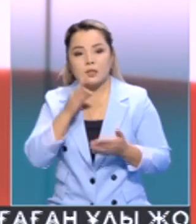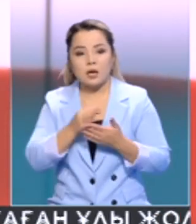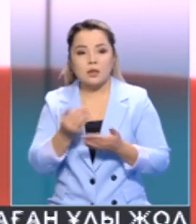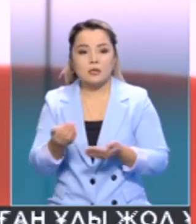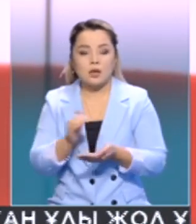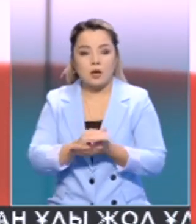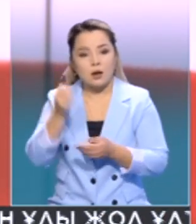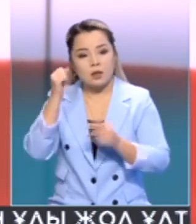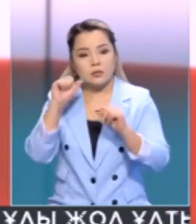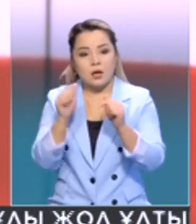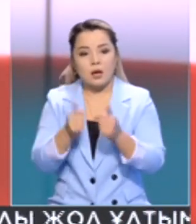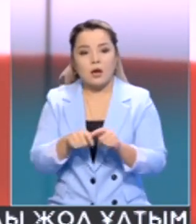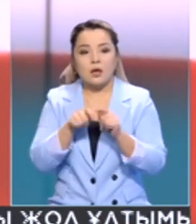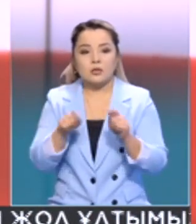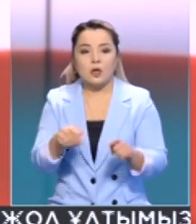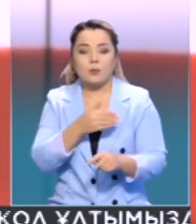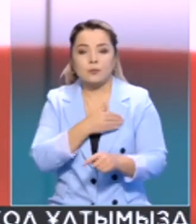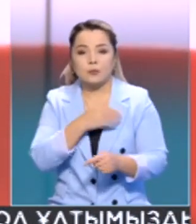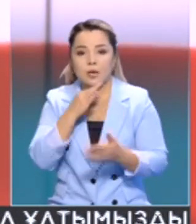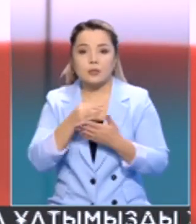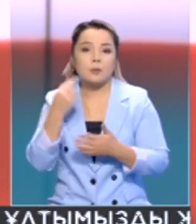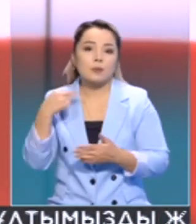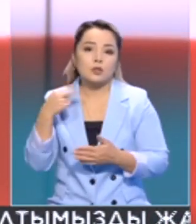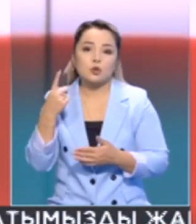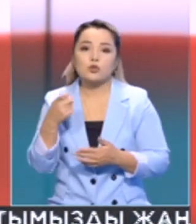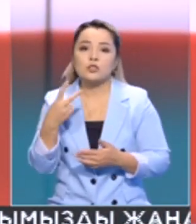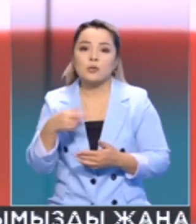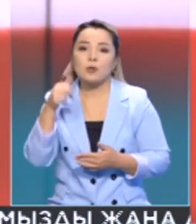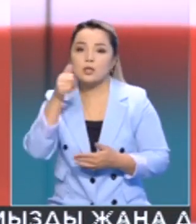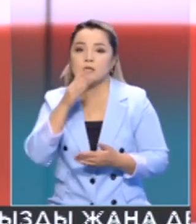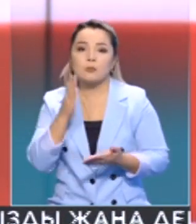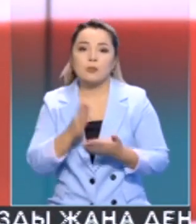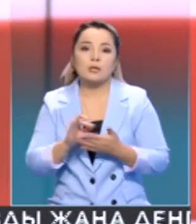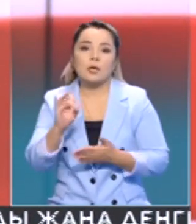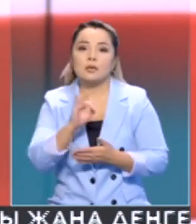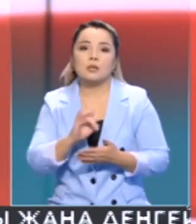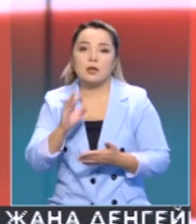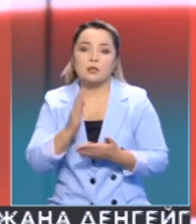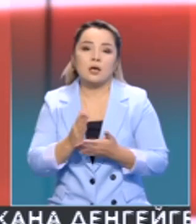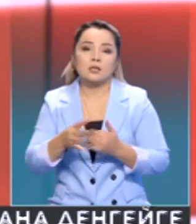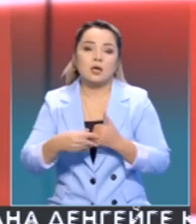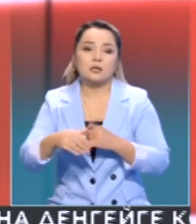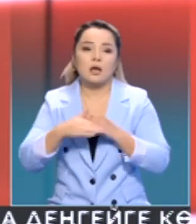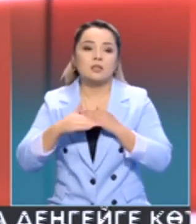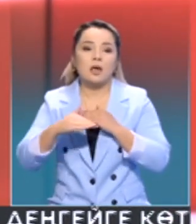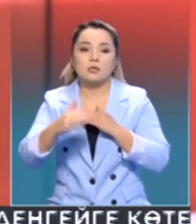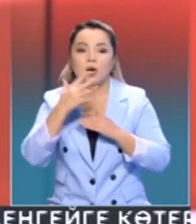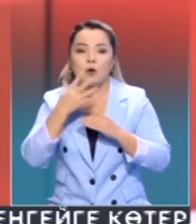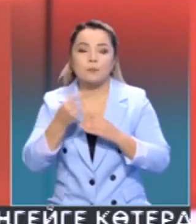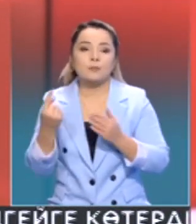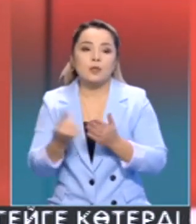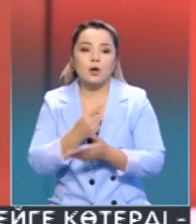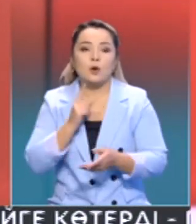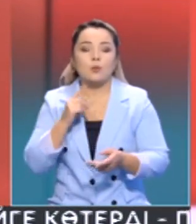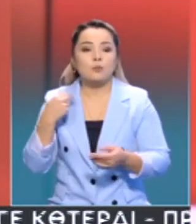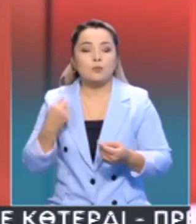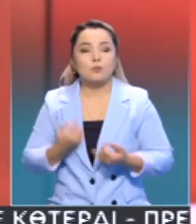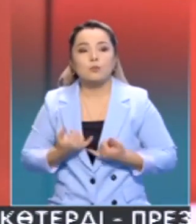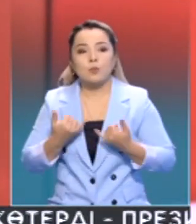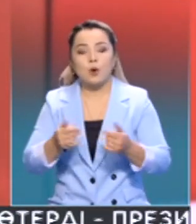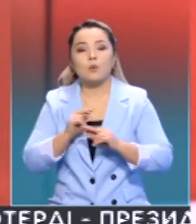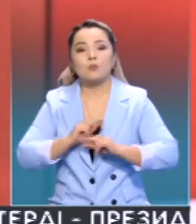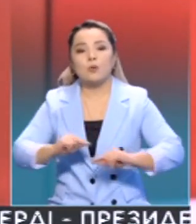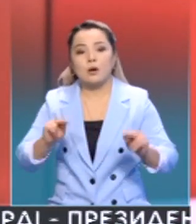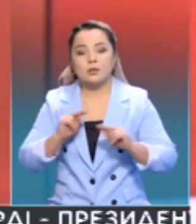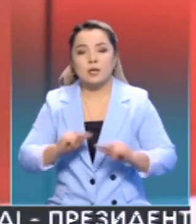Мұхамедхановқа ескерткіш ашылады. Сонымен қатар президент 20 жылдық тарихы бар Қазақ даласындағы алғашқы мұғалімдер семинариясы